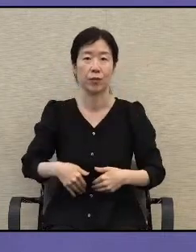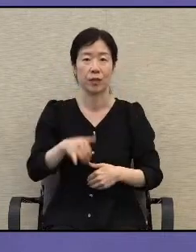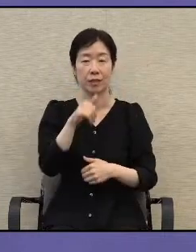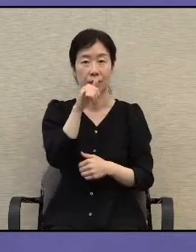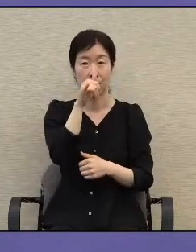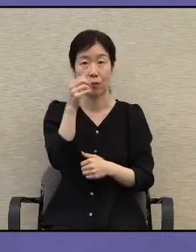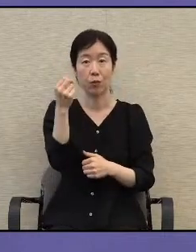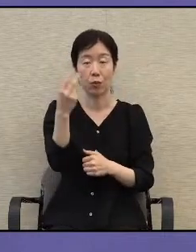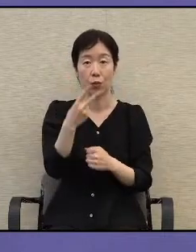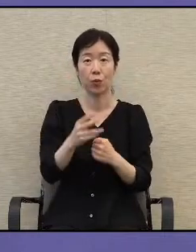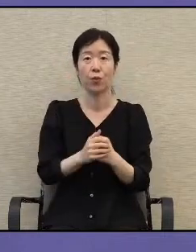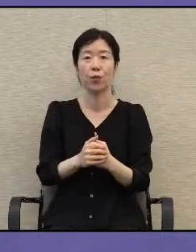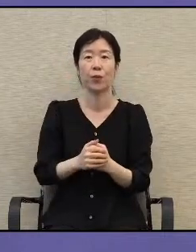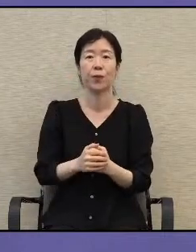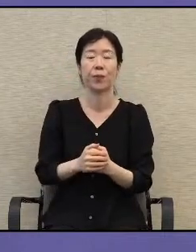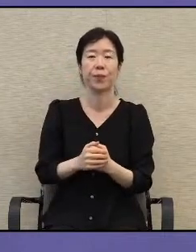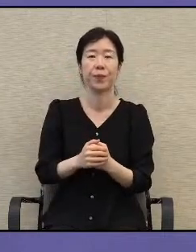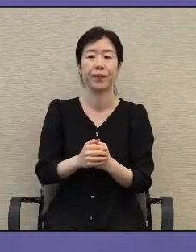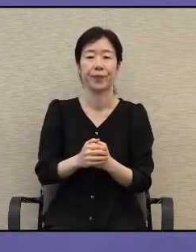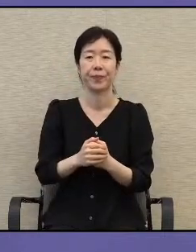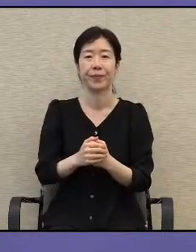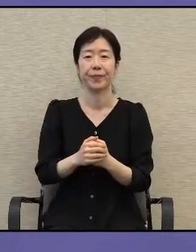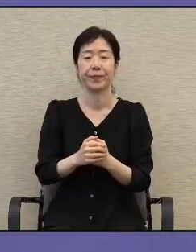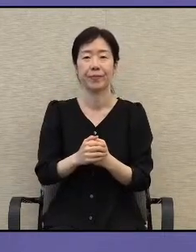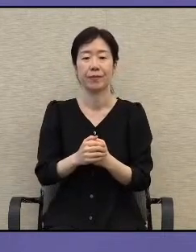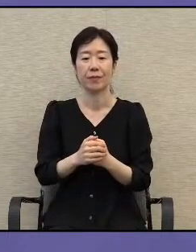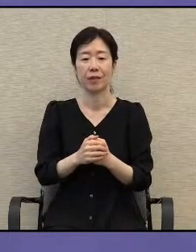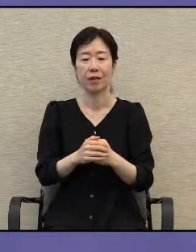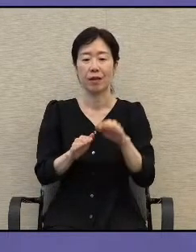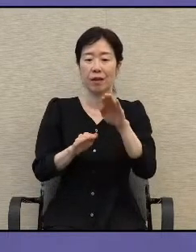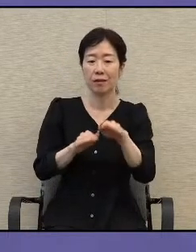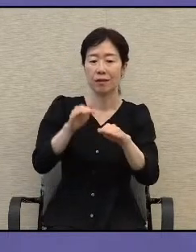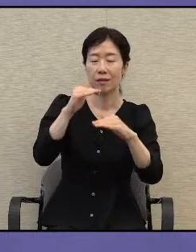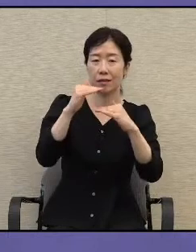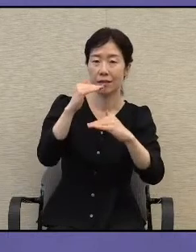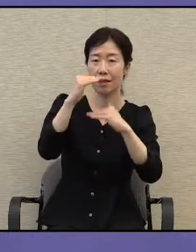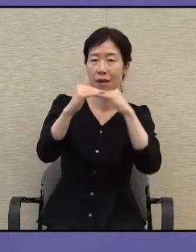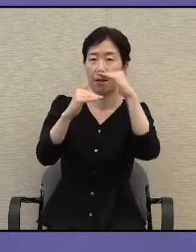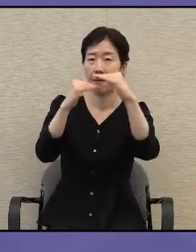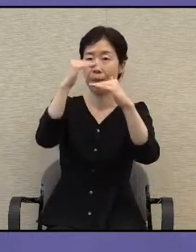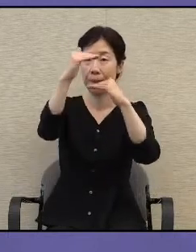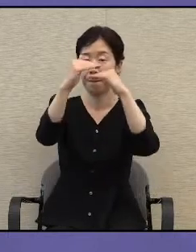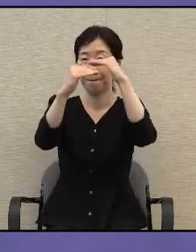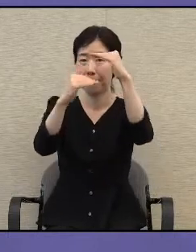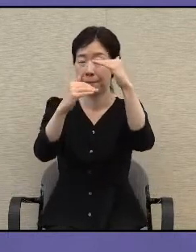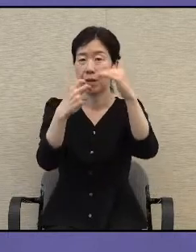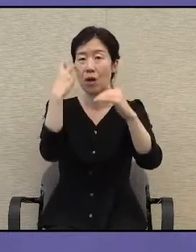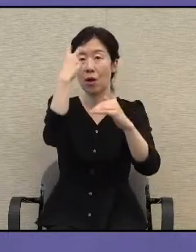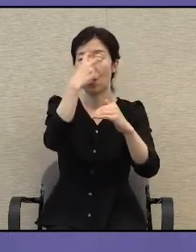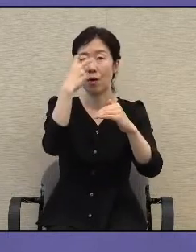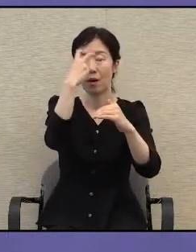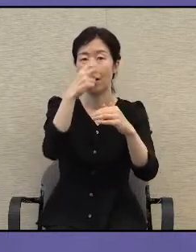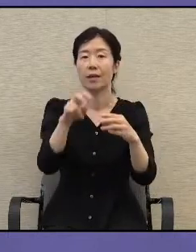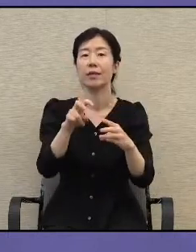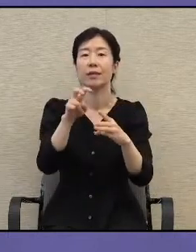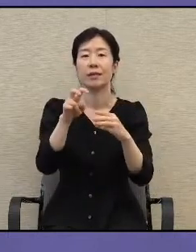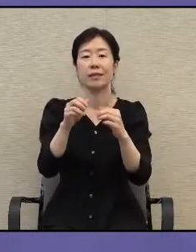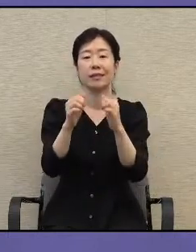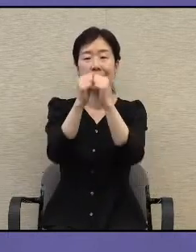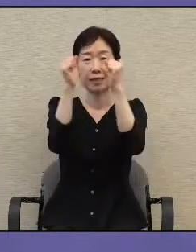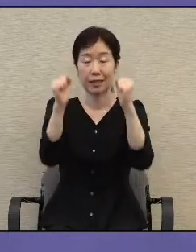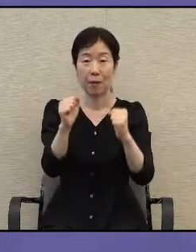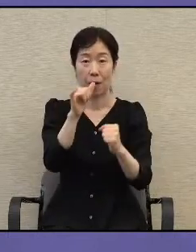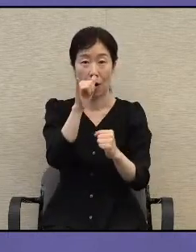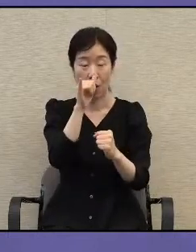이 기존의 이 여러 국가에서 제공하고 있는 스텝 케어 모델 같은 경우를 보면 이 단계별로 지역사회부터 이